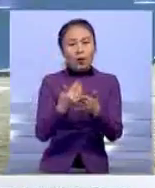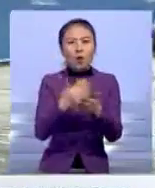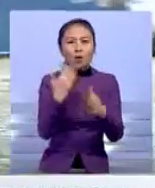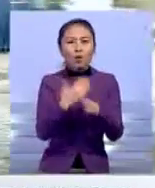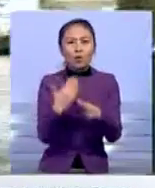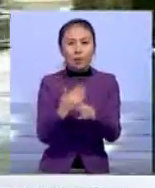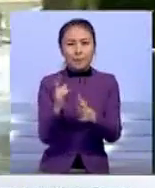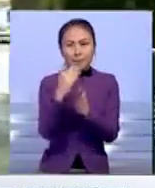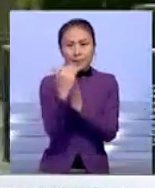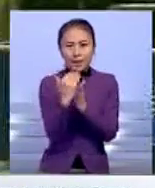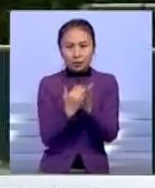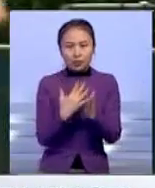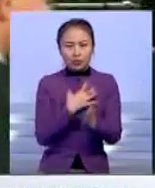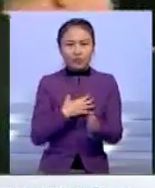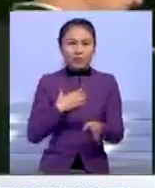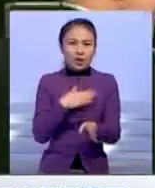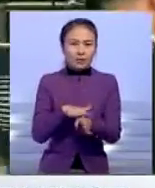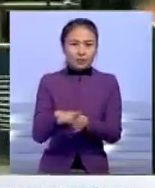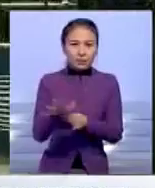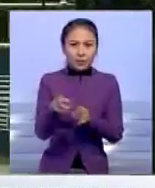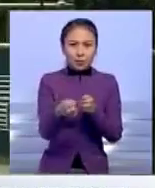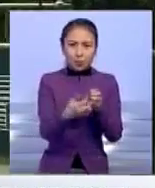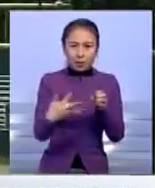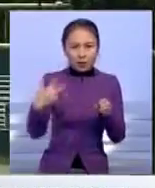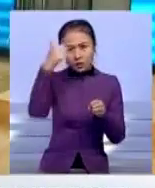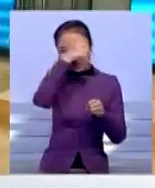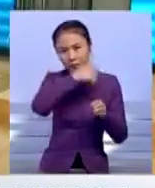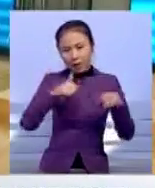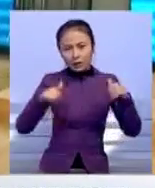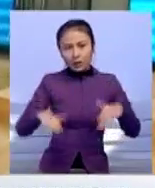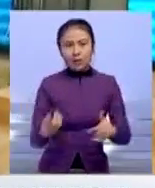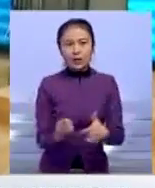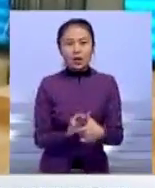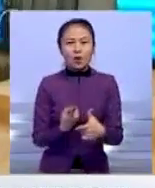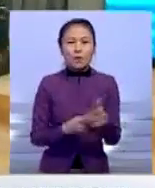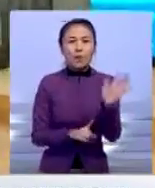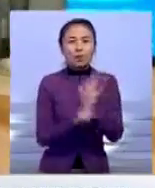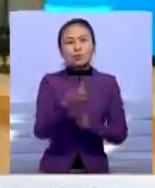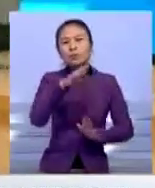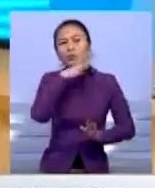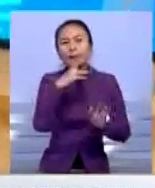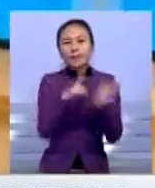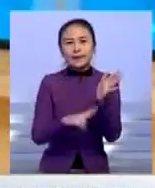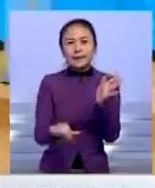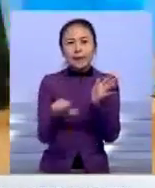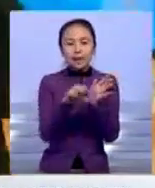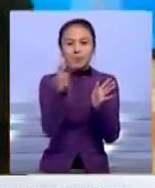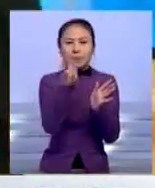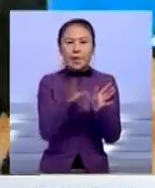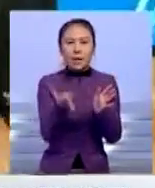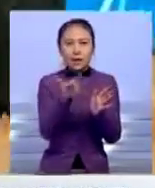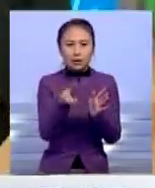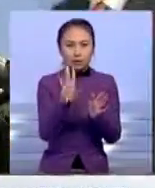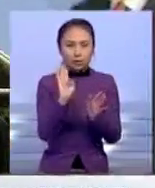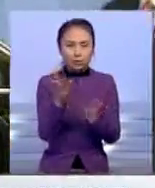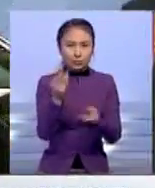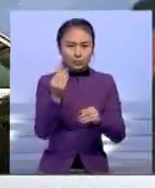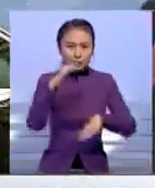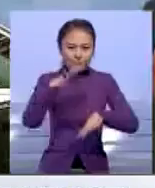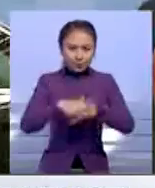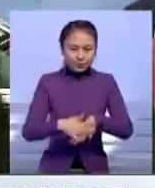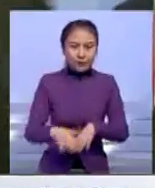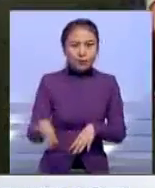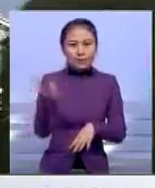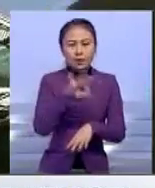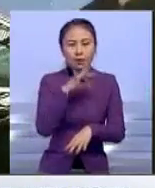үшінші бағдарламасы негізінде жүзеге асып отыр. 2015 жылы қабылданған шараның көлемі 86 миллиард евроны құрайды. Қаржы